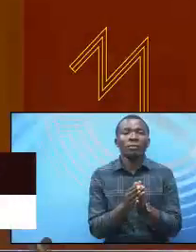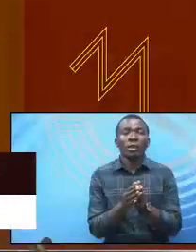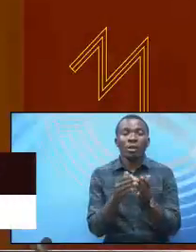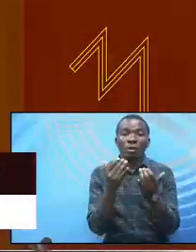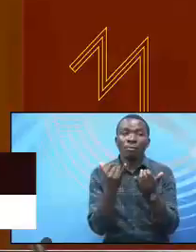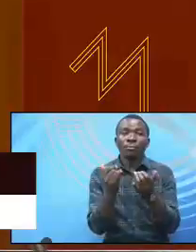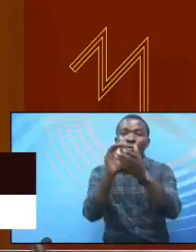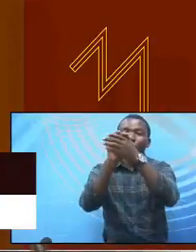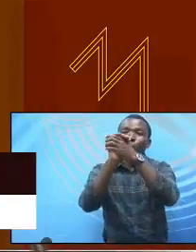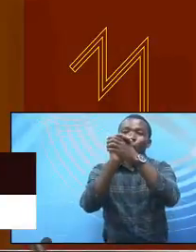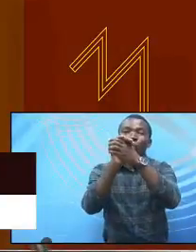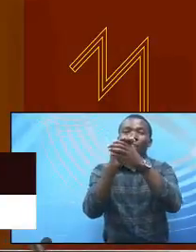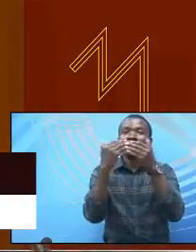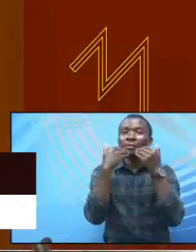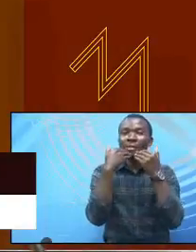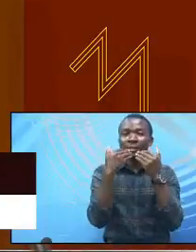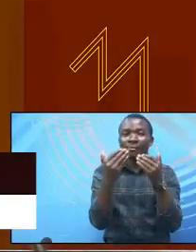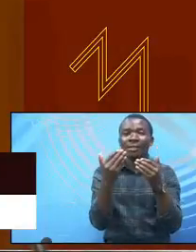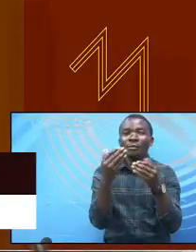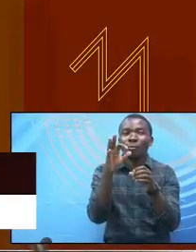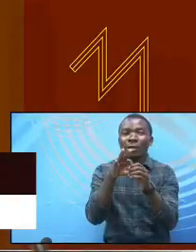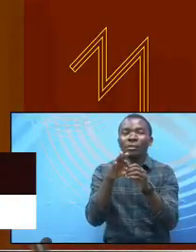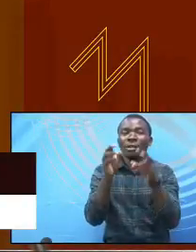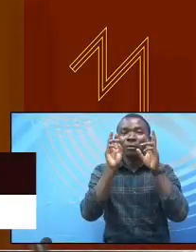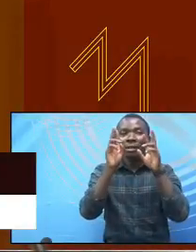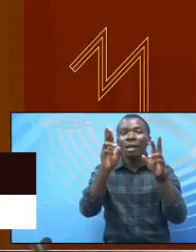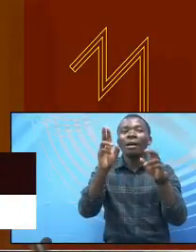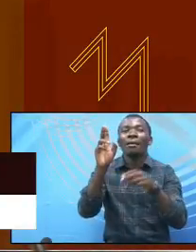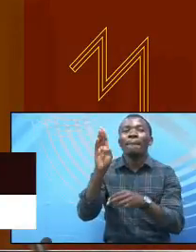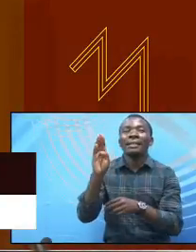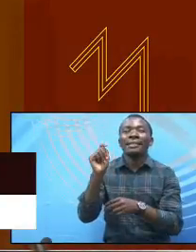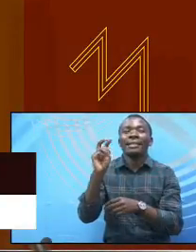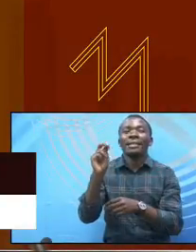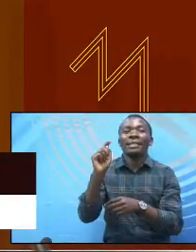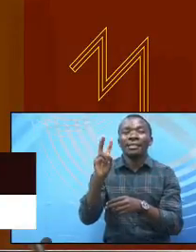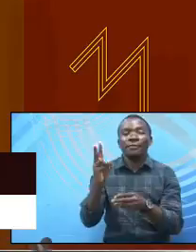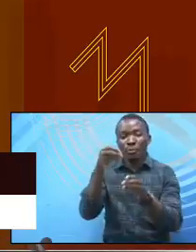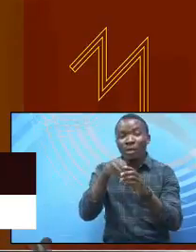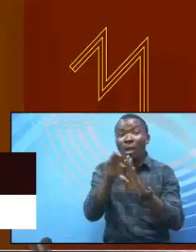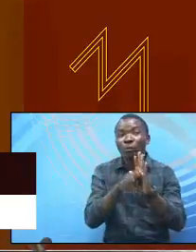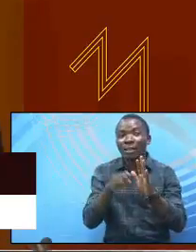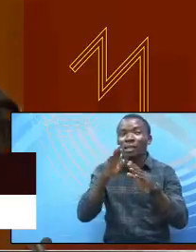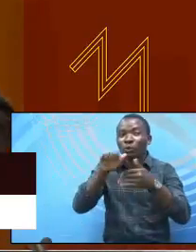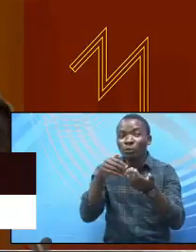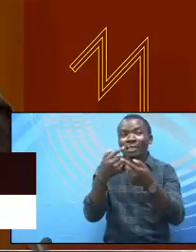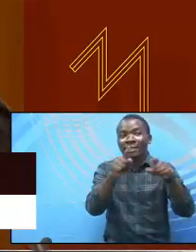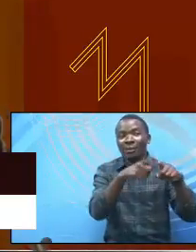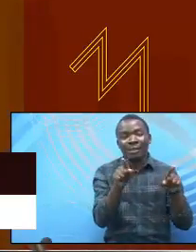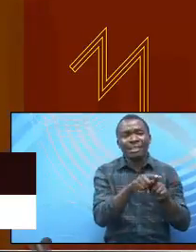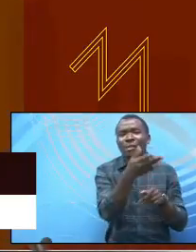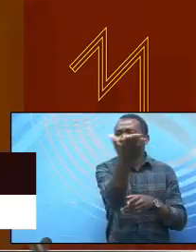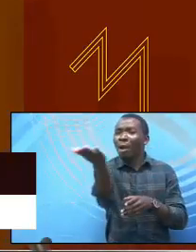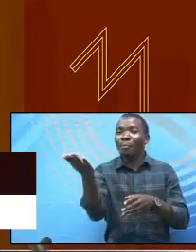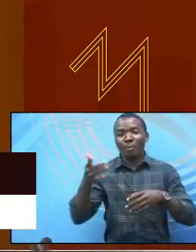Reka tuwasuhuze kandi tubashimire ko mwahisemo kurikira BTN TV muri gahunda zayo zose zitandukanye namwe kandi twibwire ko mumeze neza